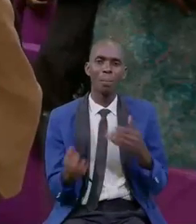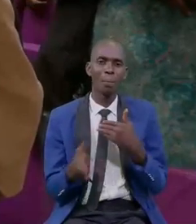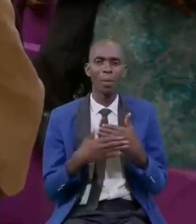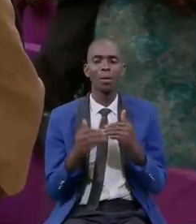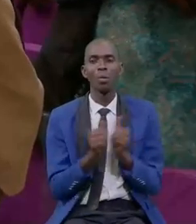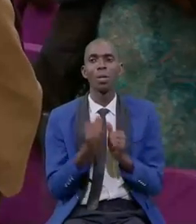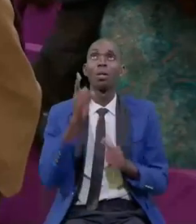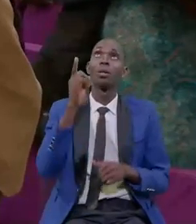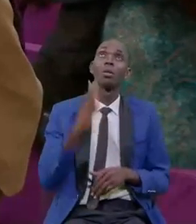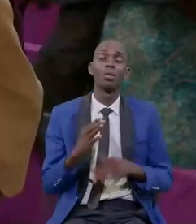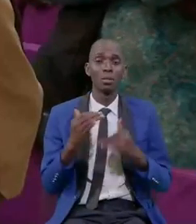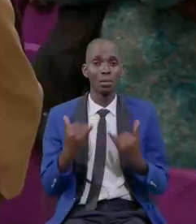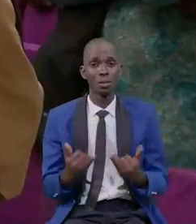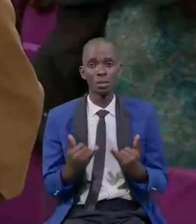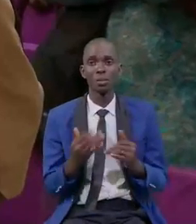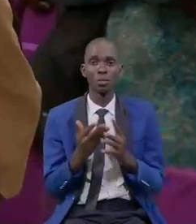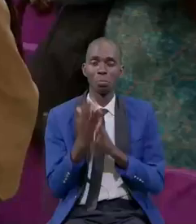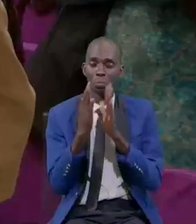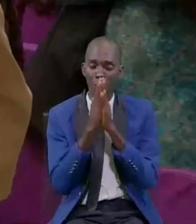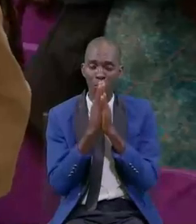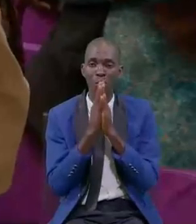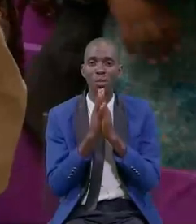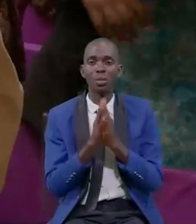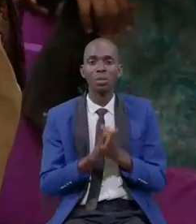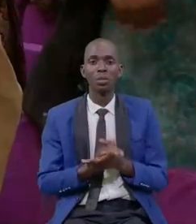Mais prenez la décision ce jour.